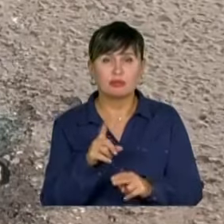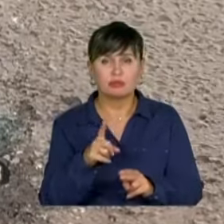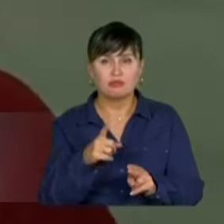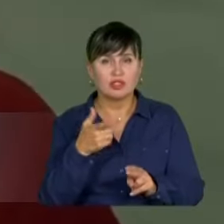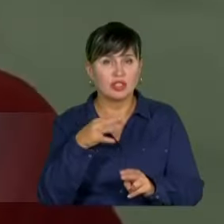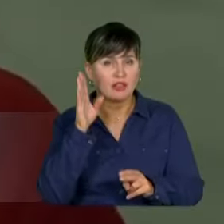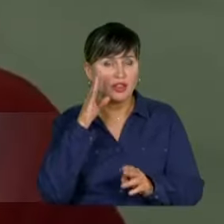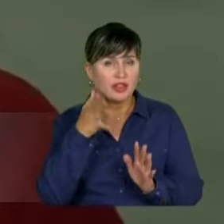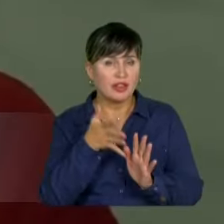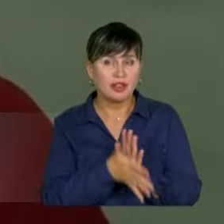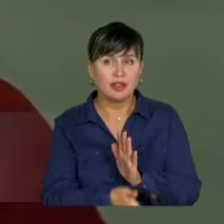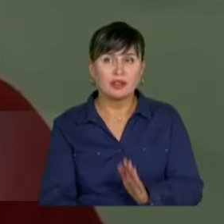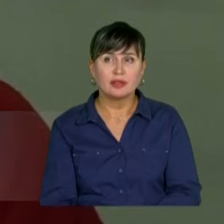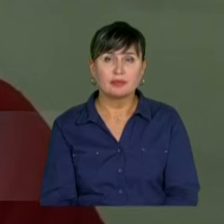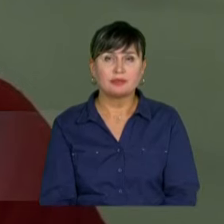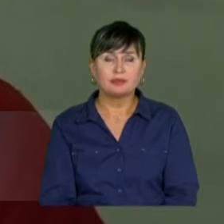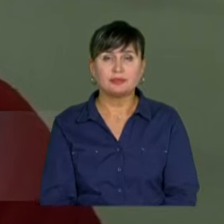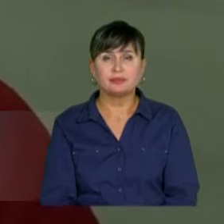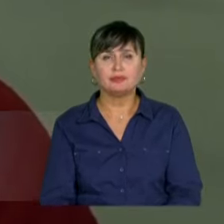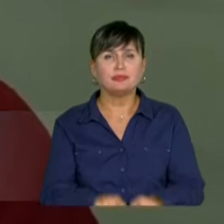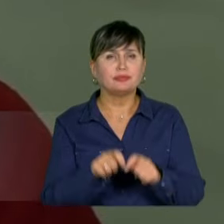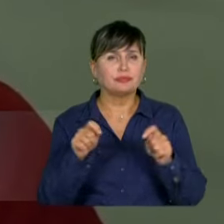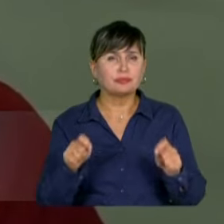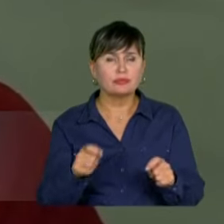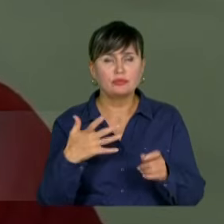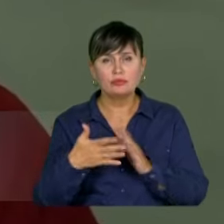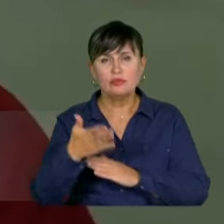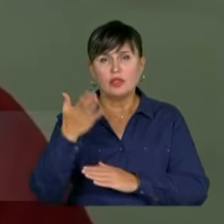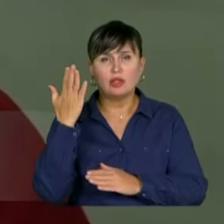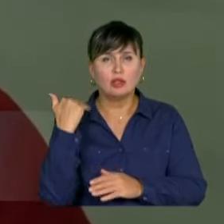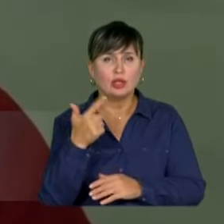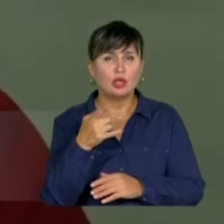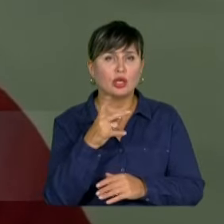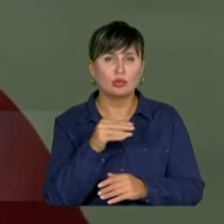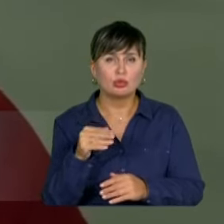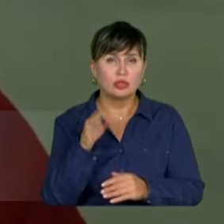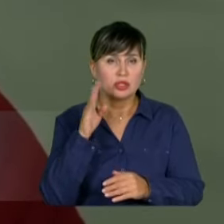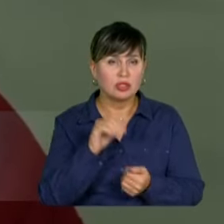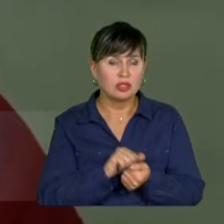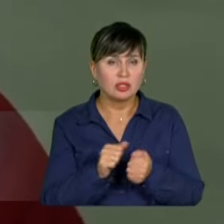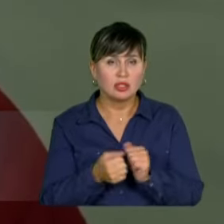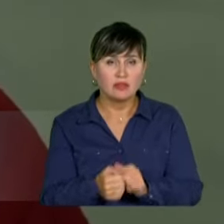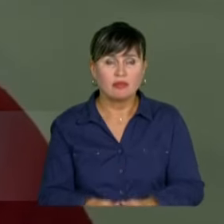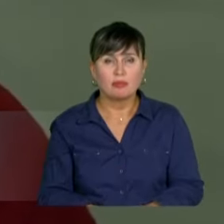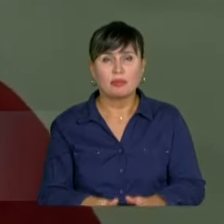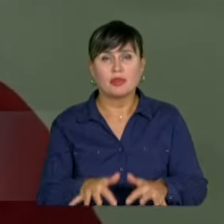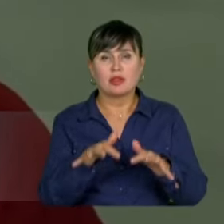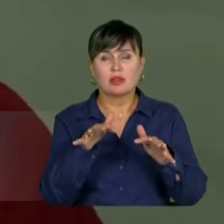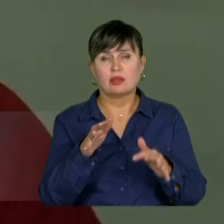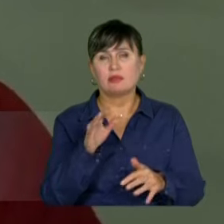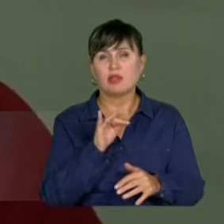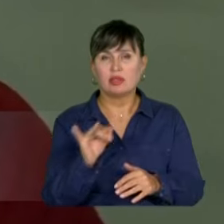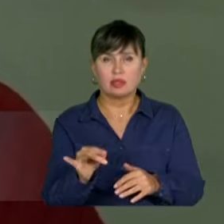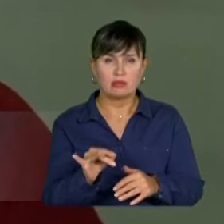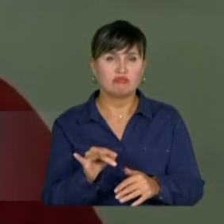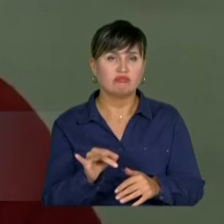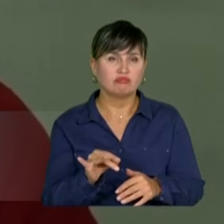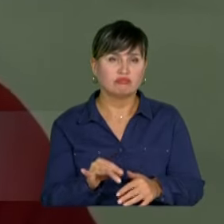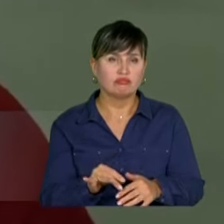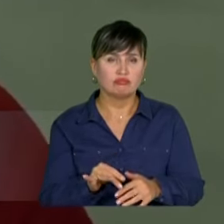вод. Цепочка запущена давно, потому что о том, что грунтовые воды поднимаются в Павлодаре, и карта вот,